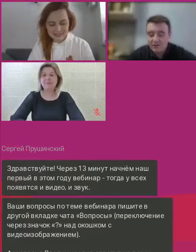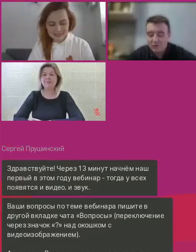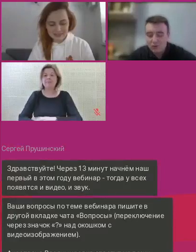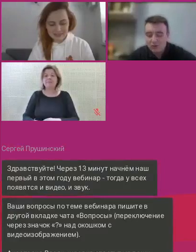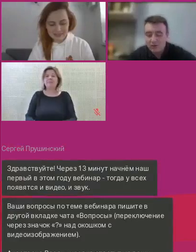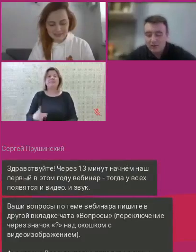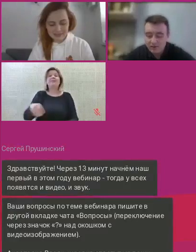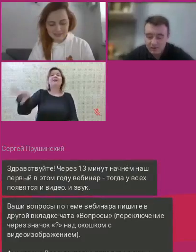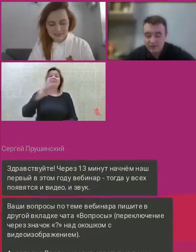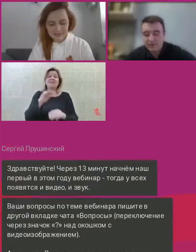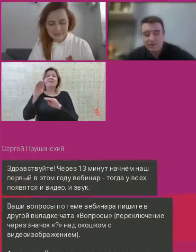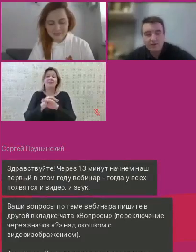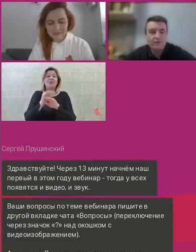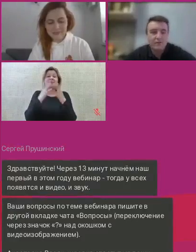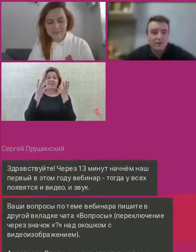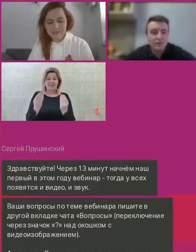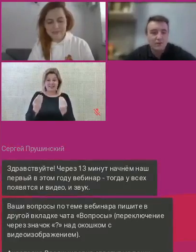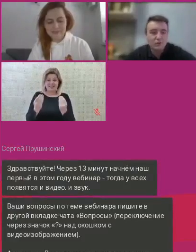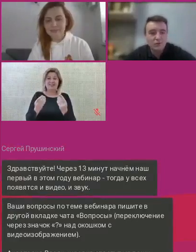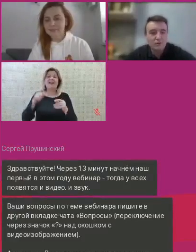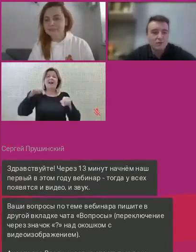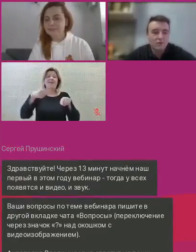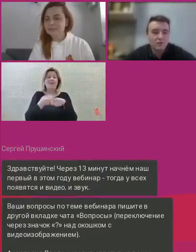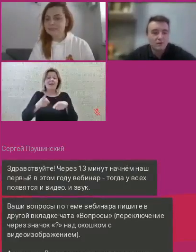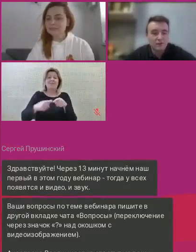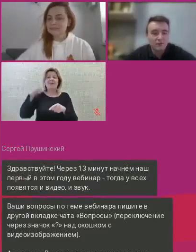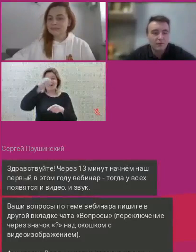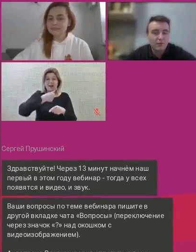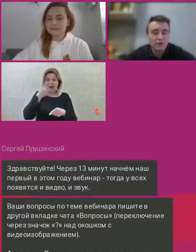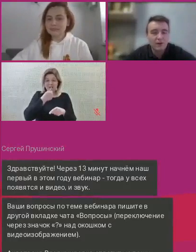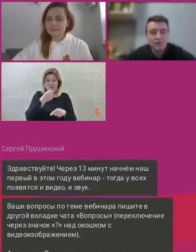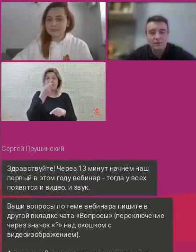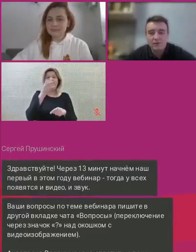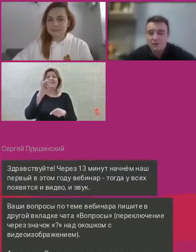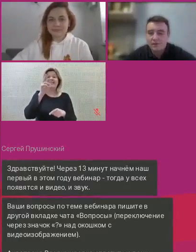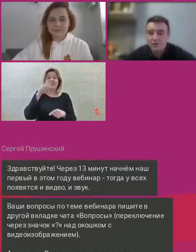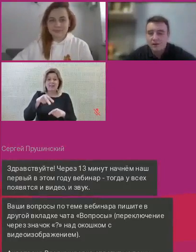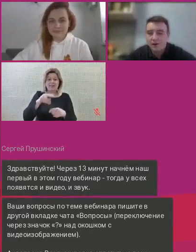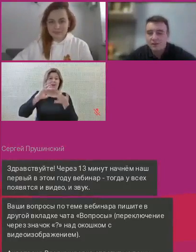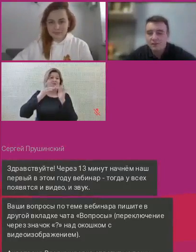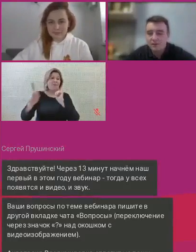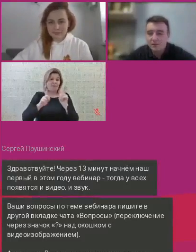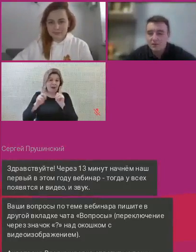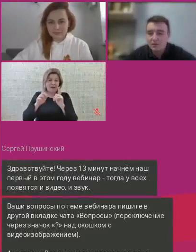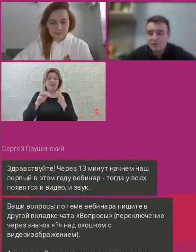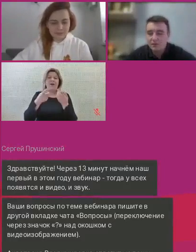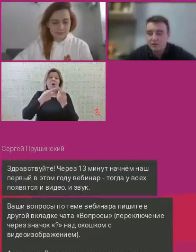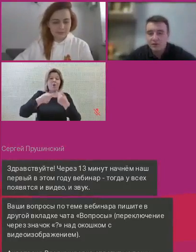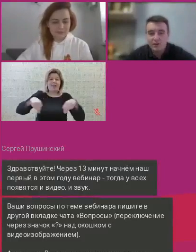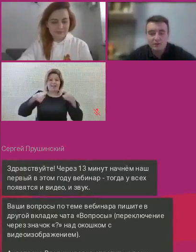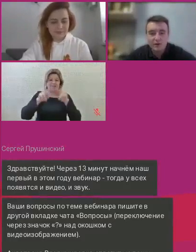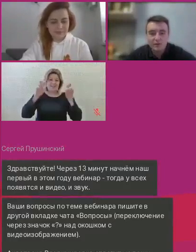Так, коллеги, всем добрый день. В этом году цикл вебинаров организации